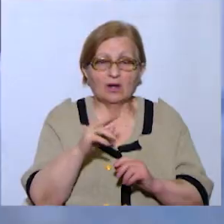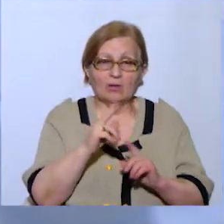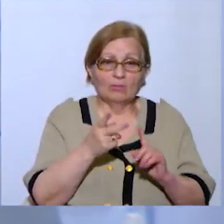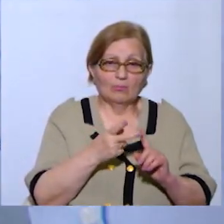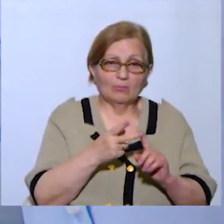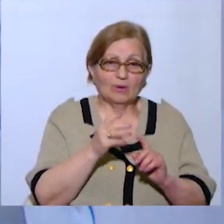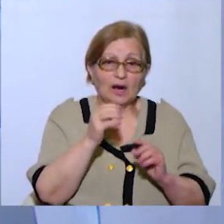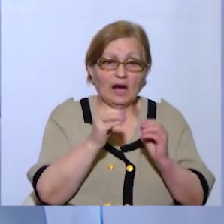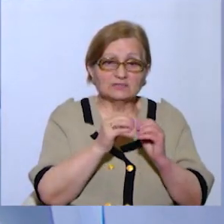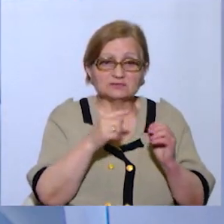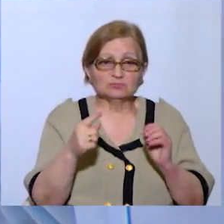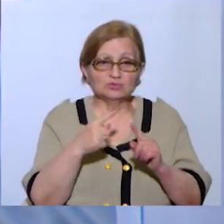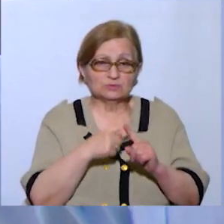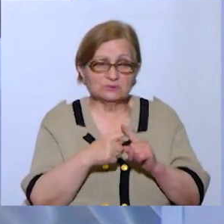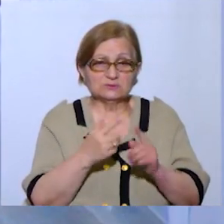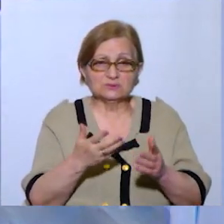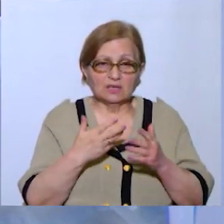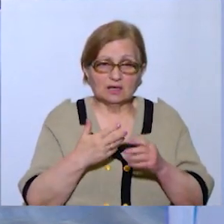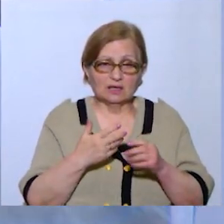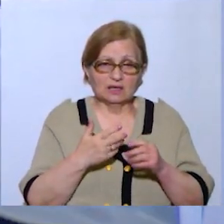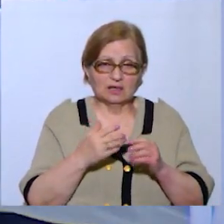ხოლო 10-X გამოდის